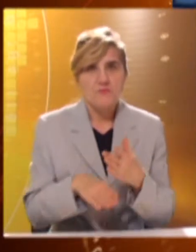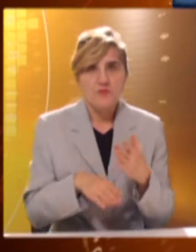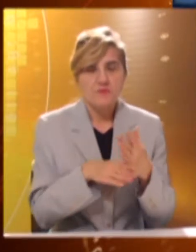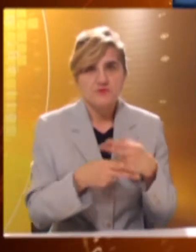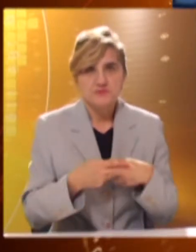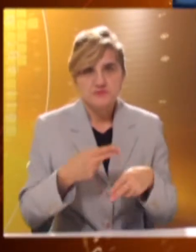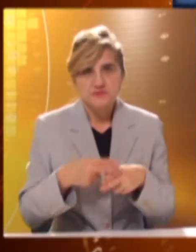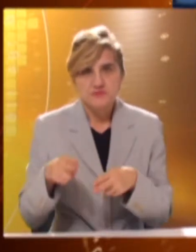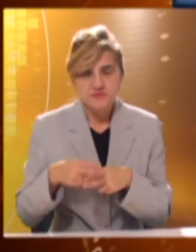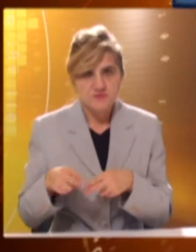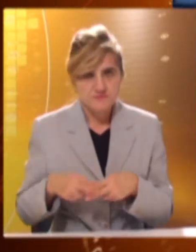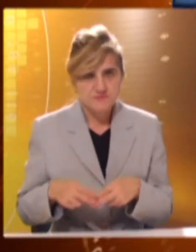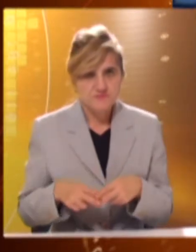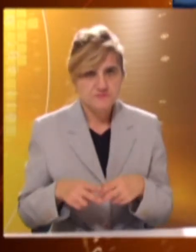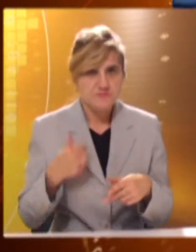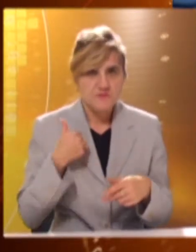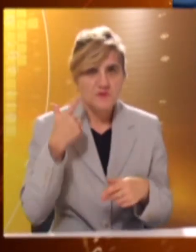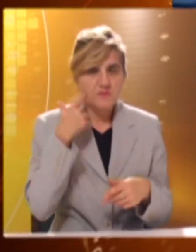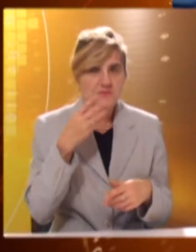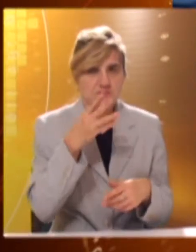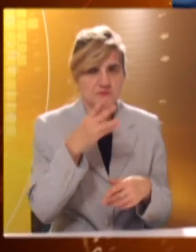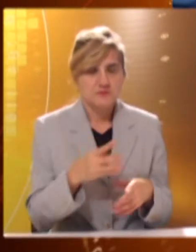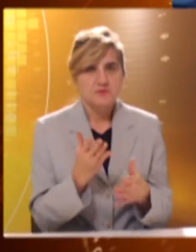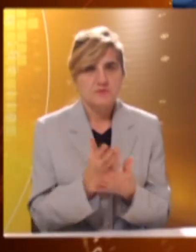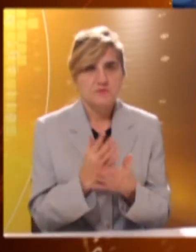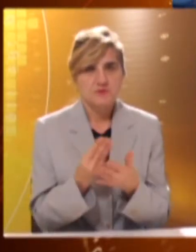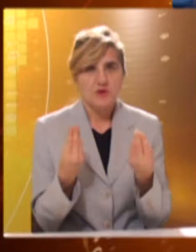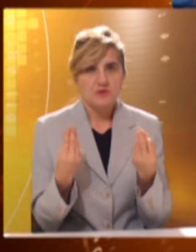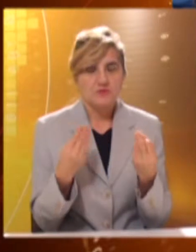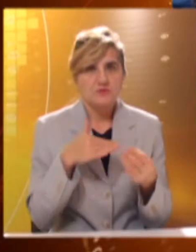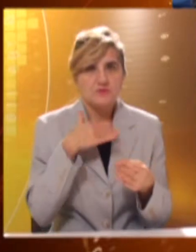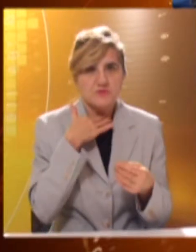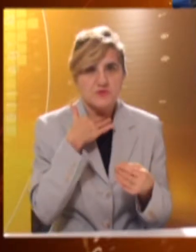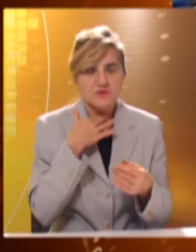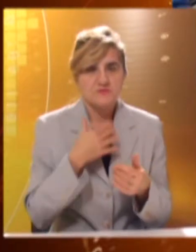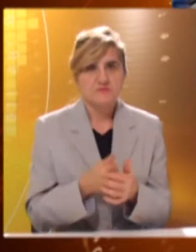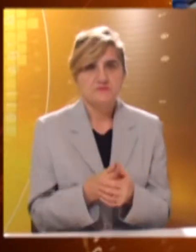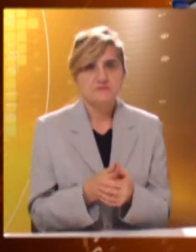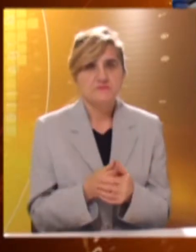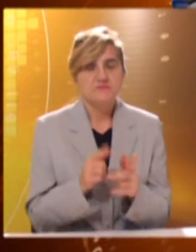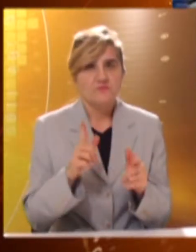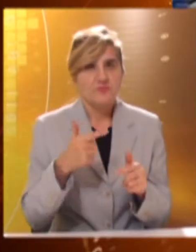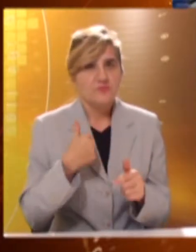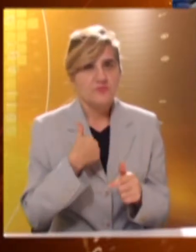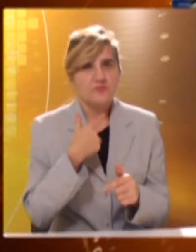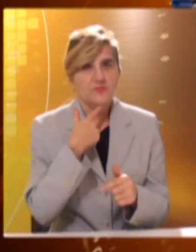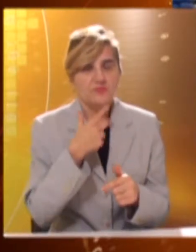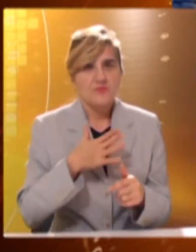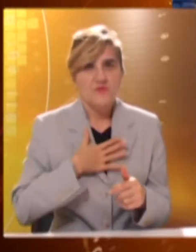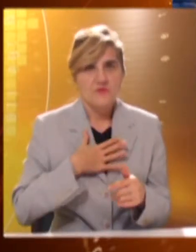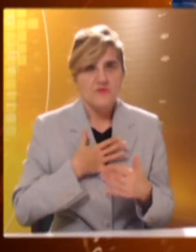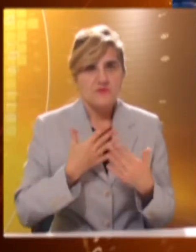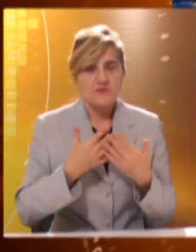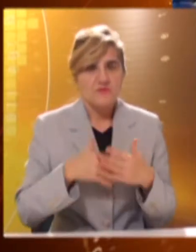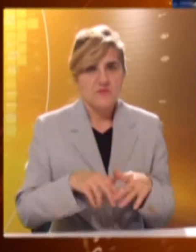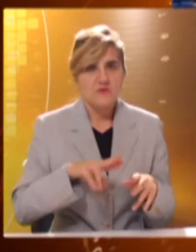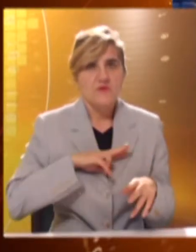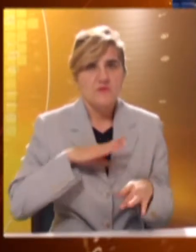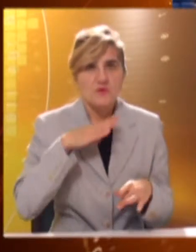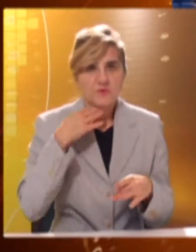Tako da sa ljudstvom sasvim dovoljno, sasvim dovoljno brojima izvršilaca. moram napomenuti da naše preduzeće ima mnogo